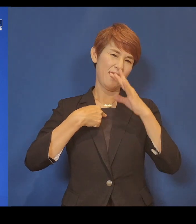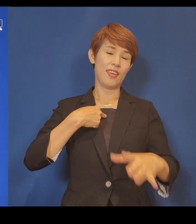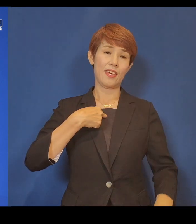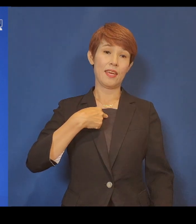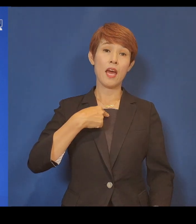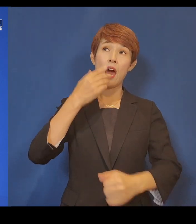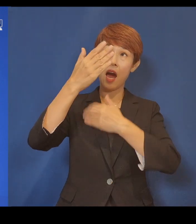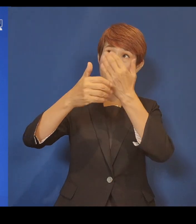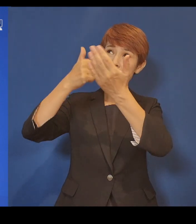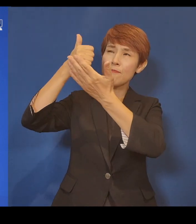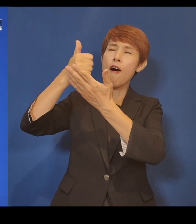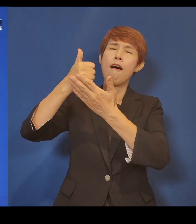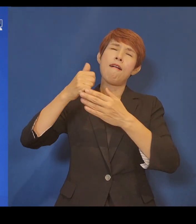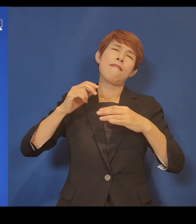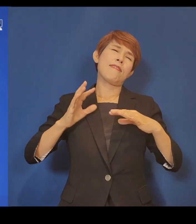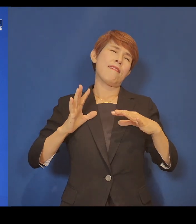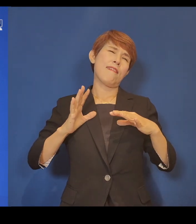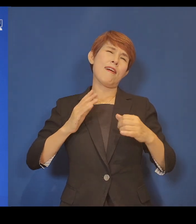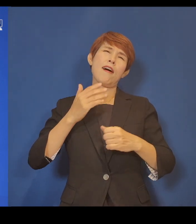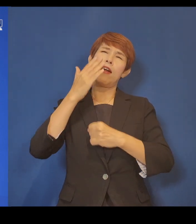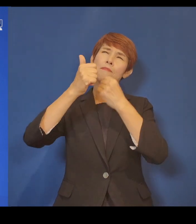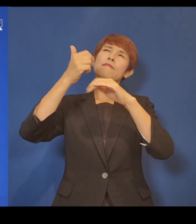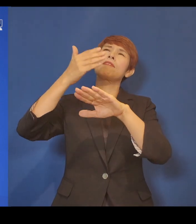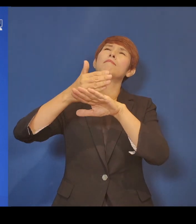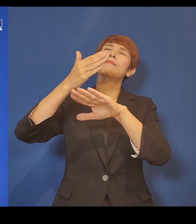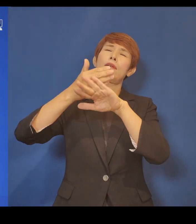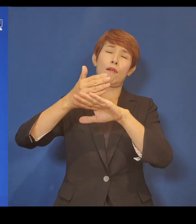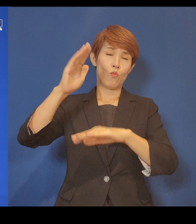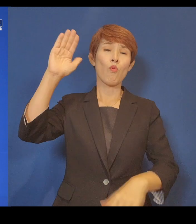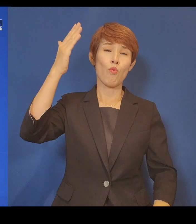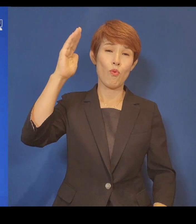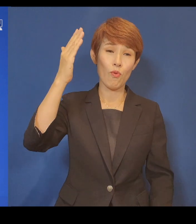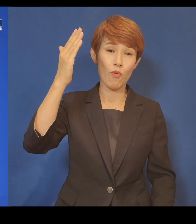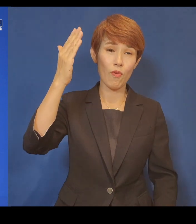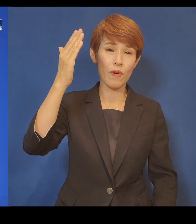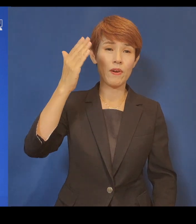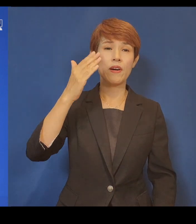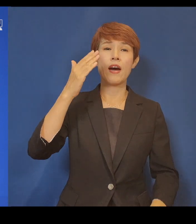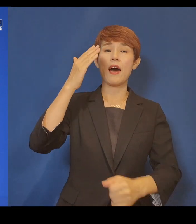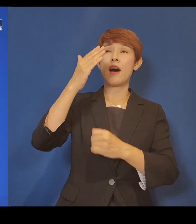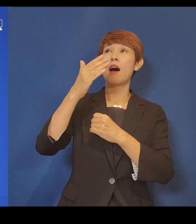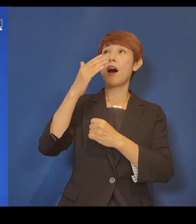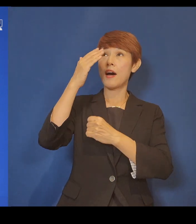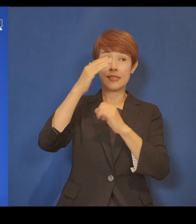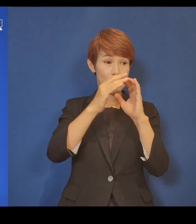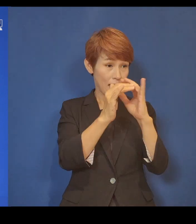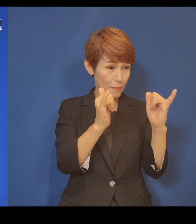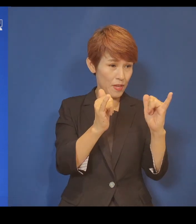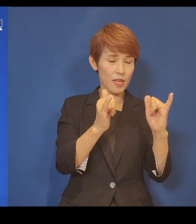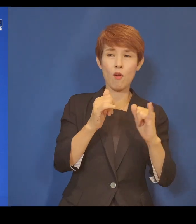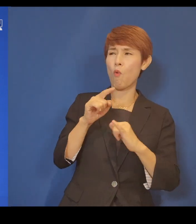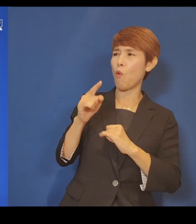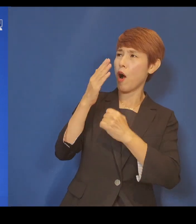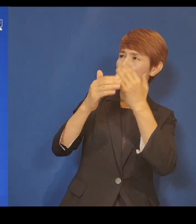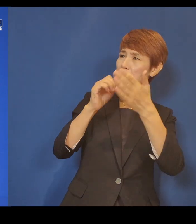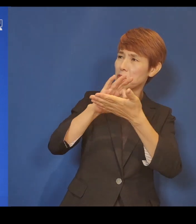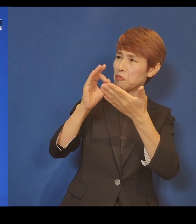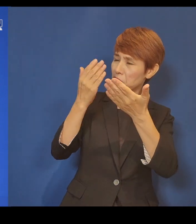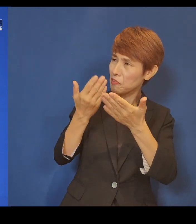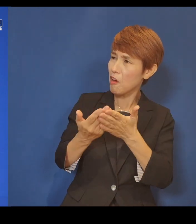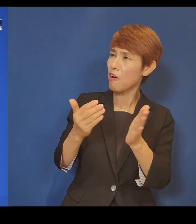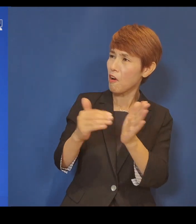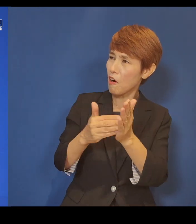하나님을 자랑해도 되고 감사해도 되고, 또 사람들이 쓰임받은 종들에게 기쁘게 감사를 올려드리는